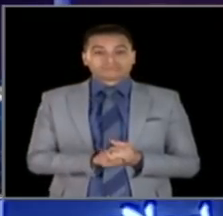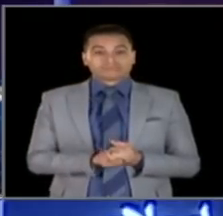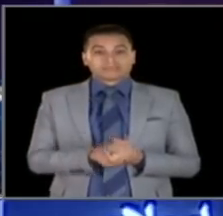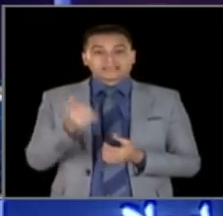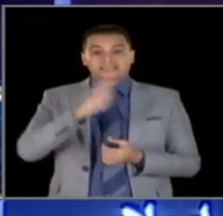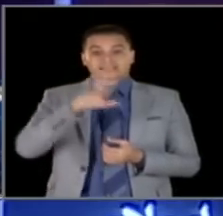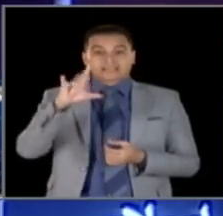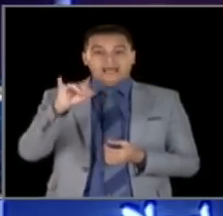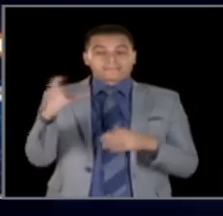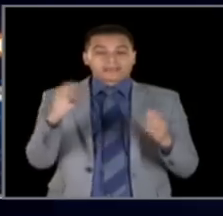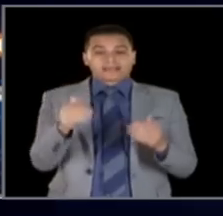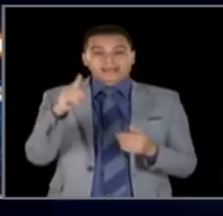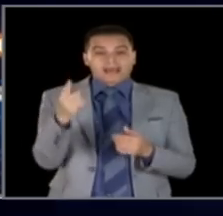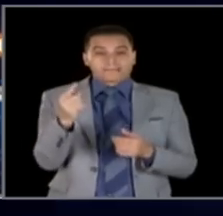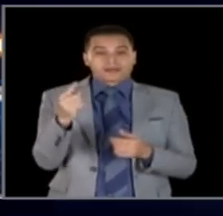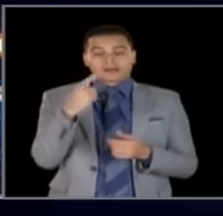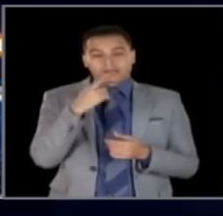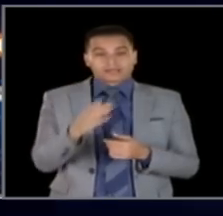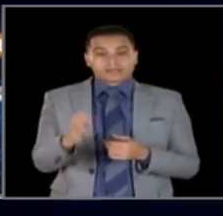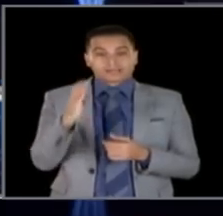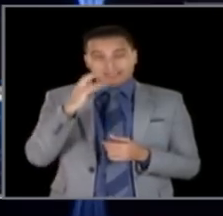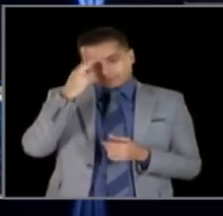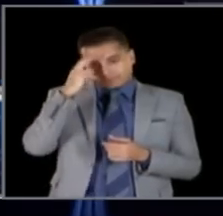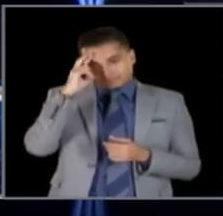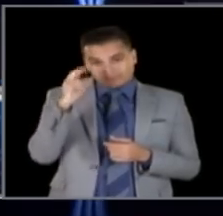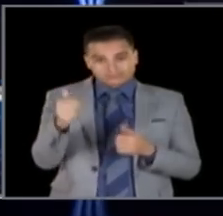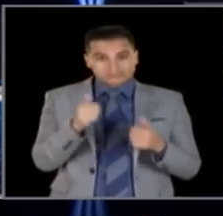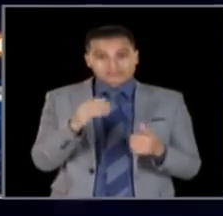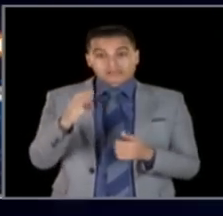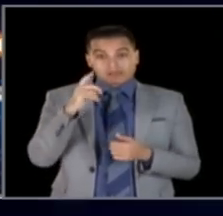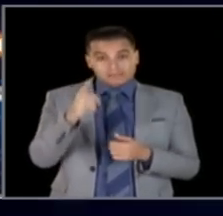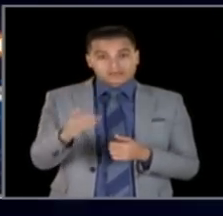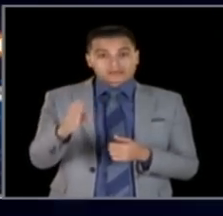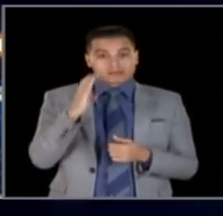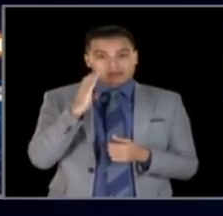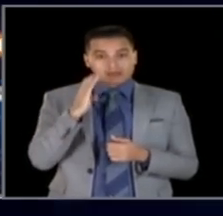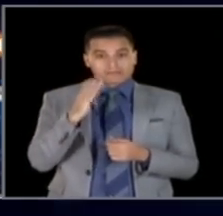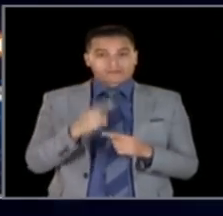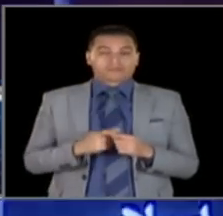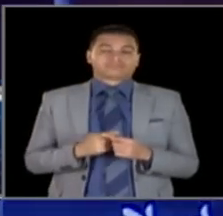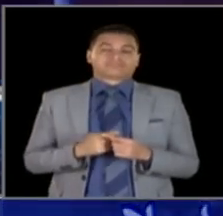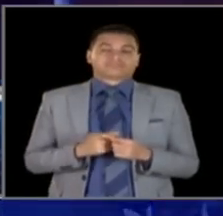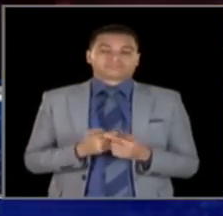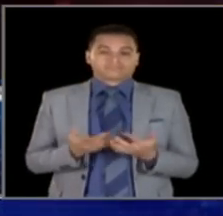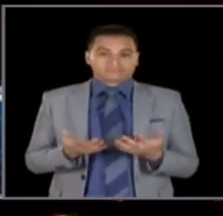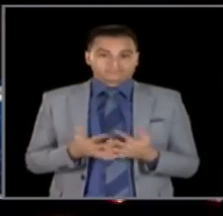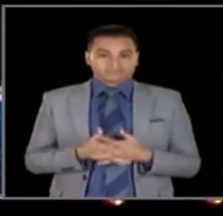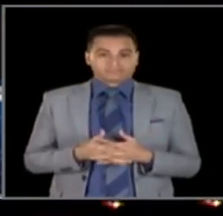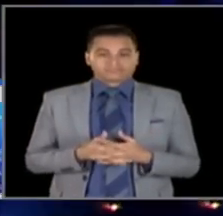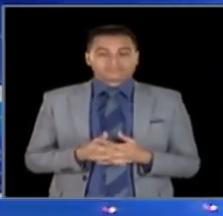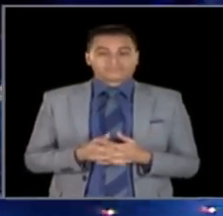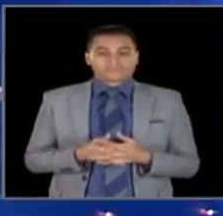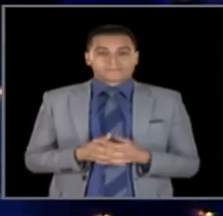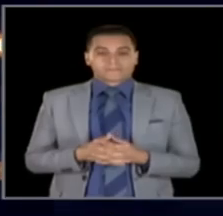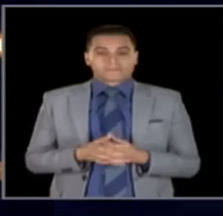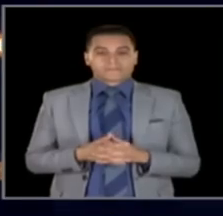إسلام جابر في الأنديز بعشر نقط. إجابة مين؟ إجابتي. إجابتك؟ إجابة خاطئة.